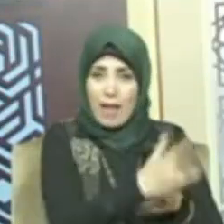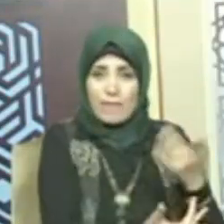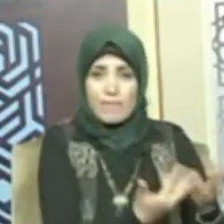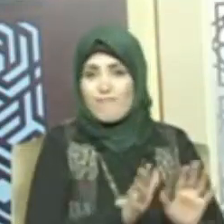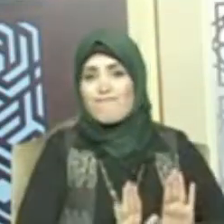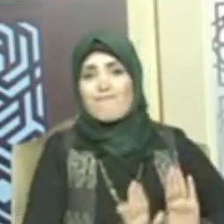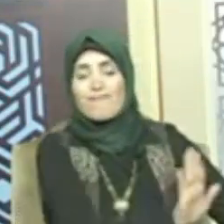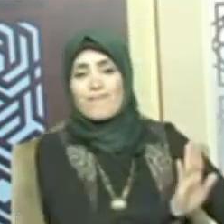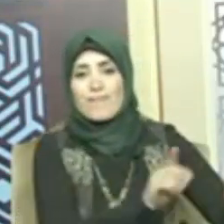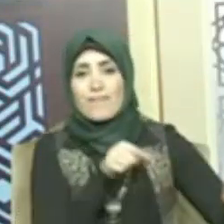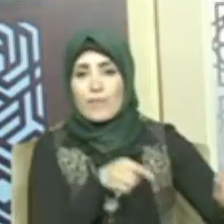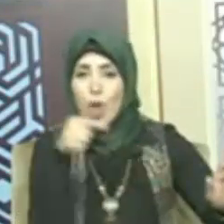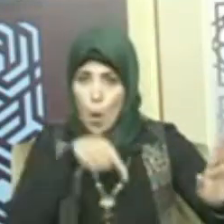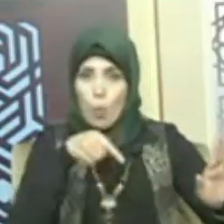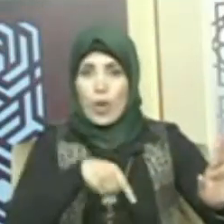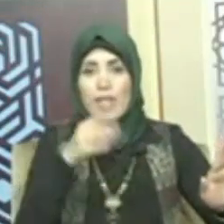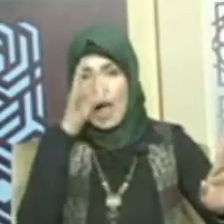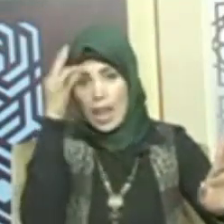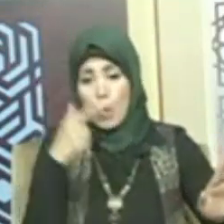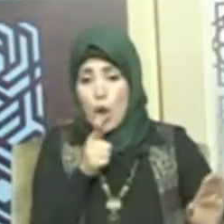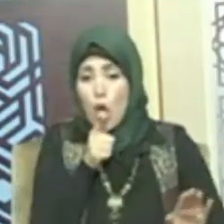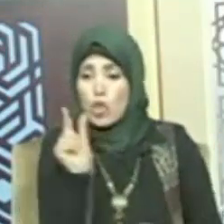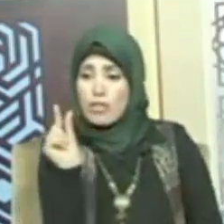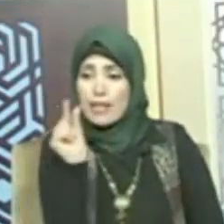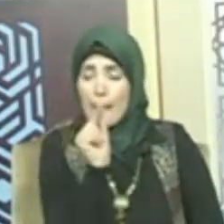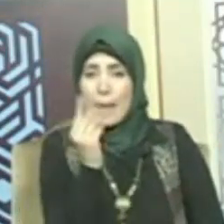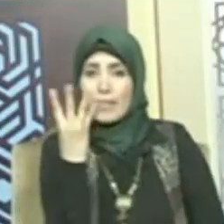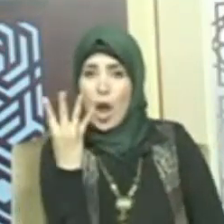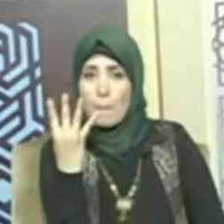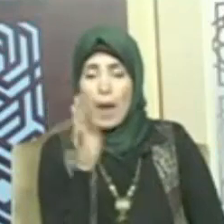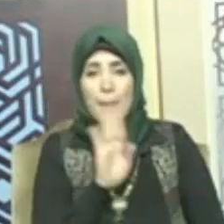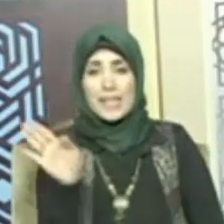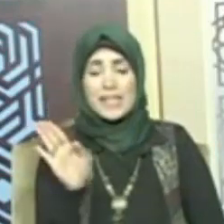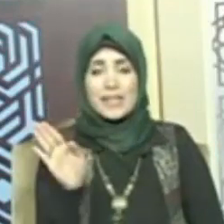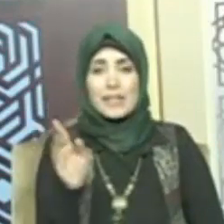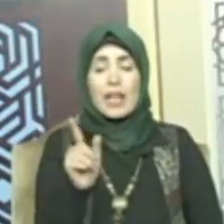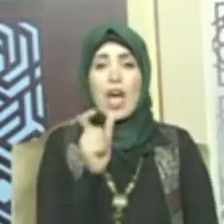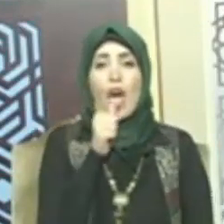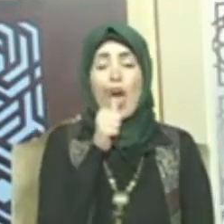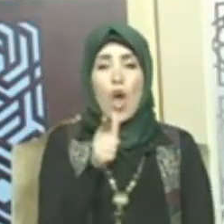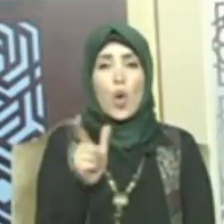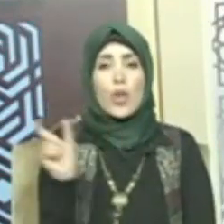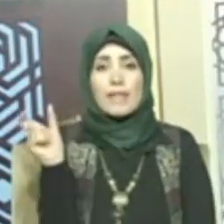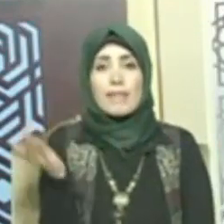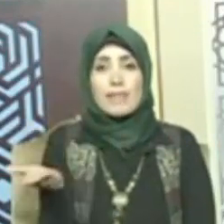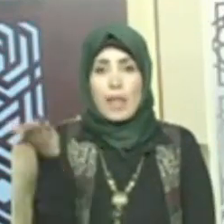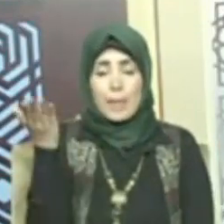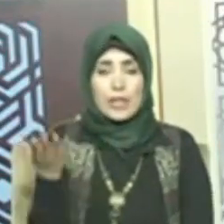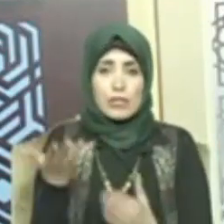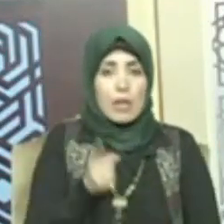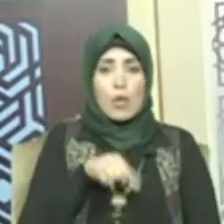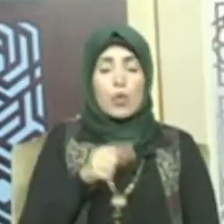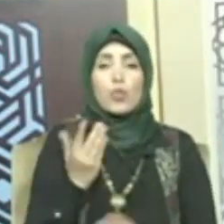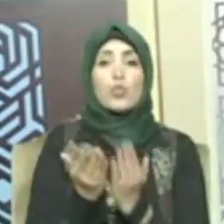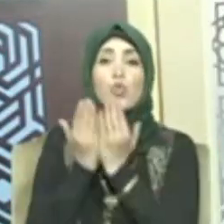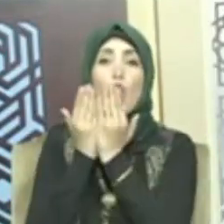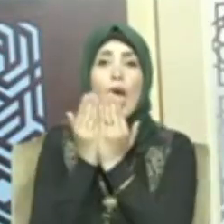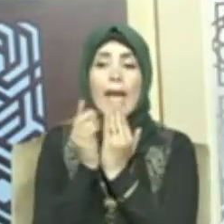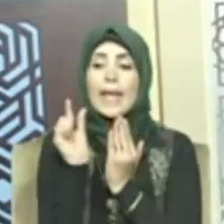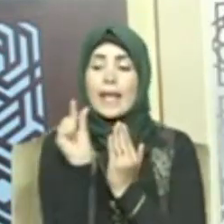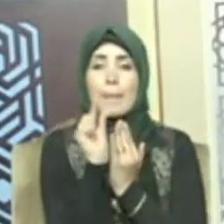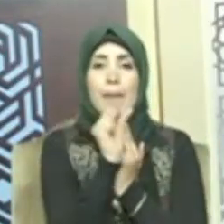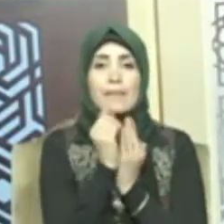وممن حرم الله أجسادهم على النار. يقول نبينا صلى الله عليه وسلم: